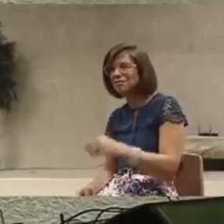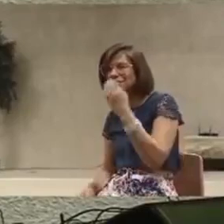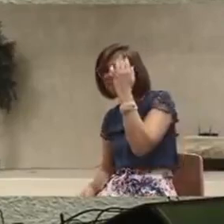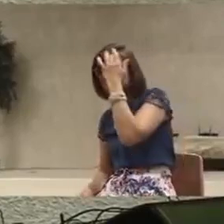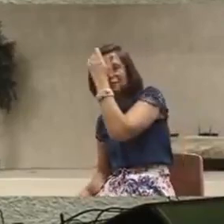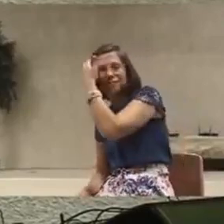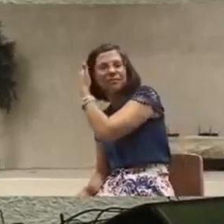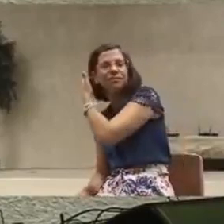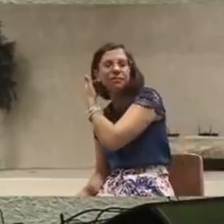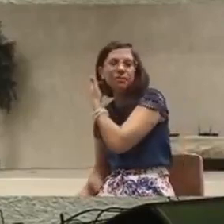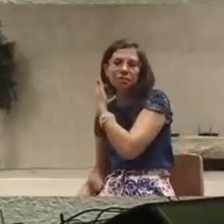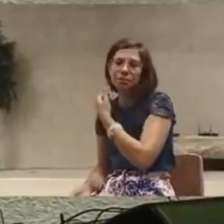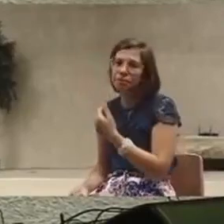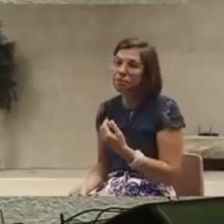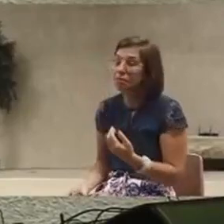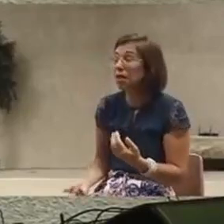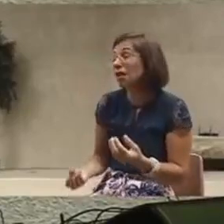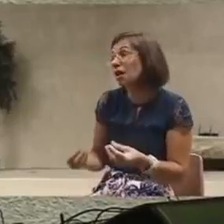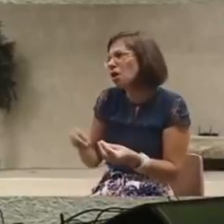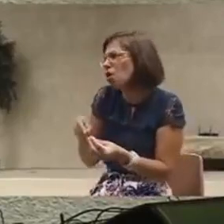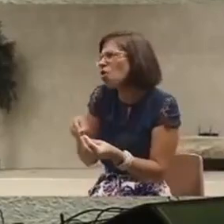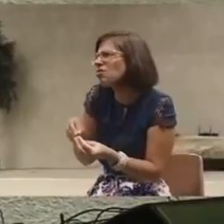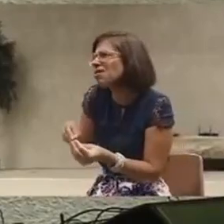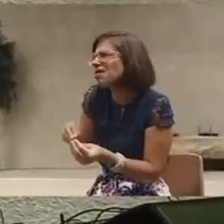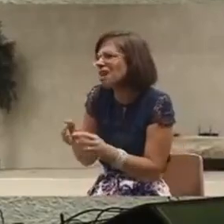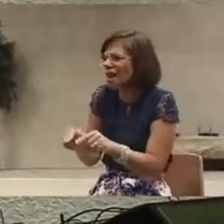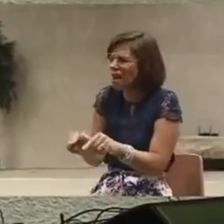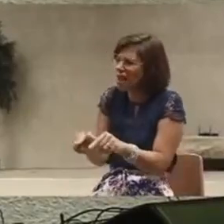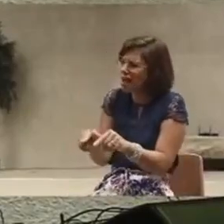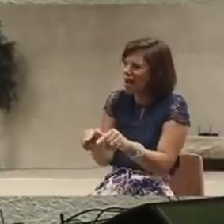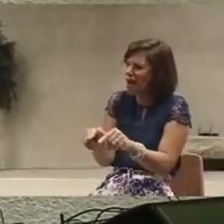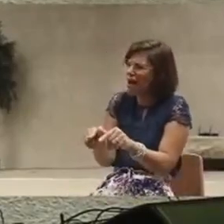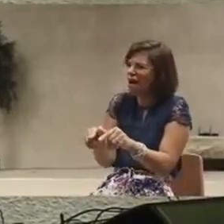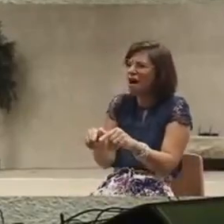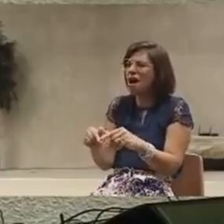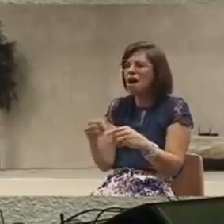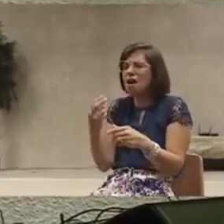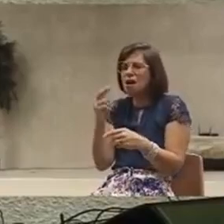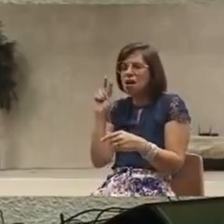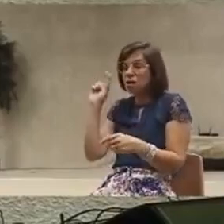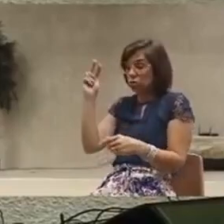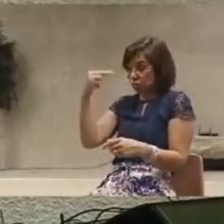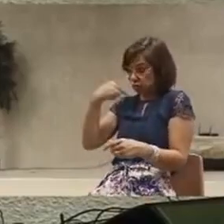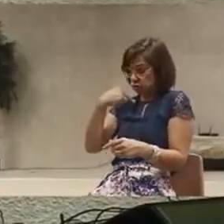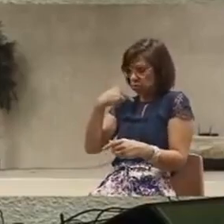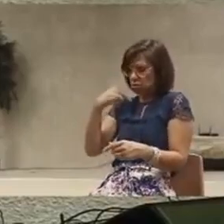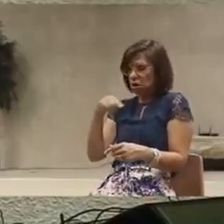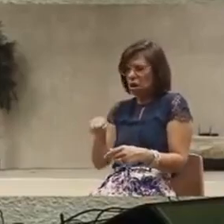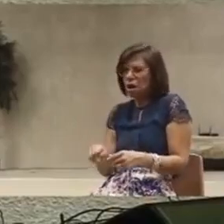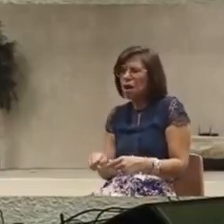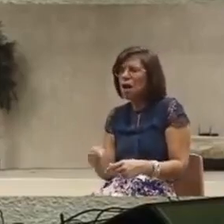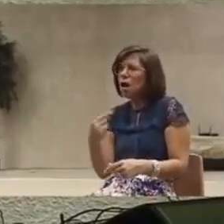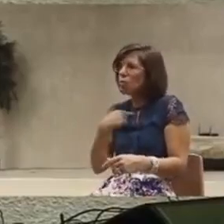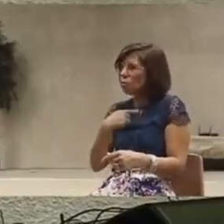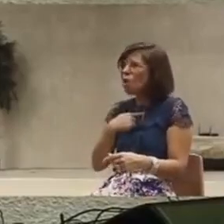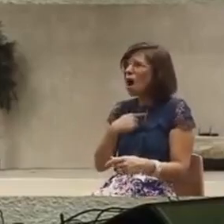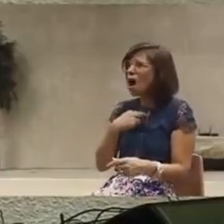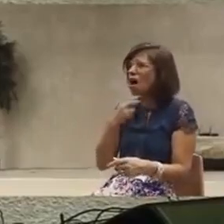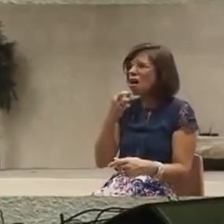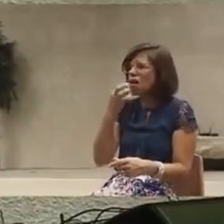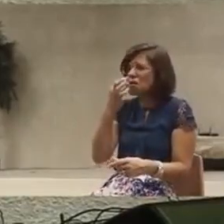condamné, méprisé, mal parlé. Oui, le Seigneur fait ressortir tout ça.